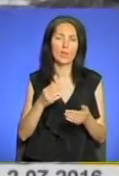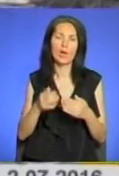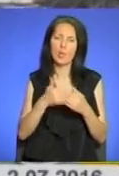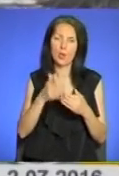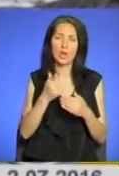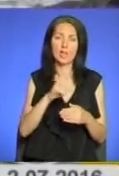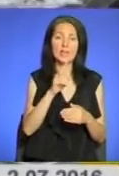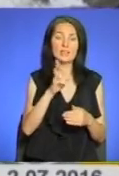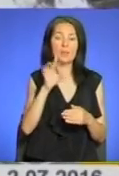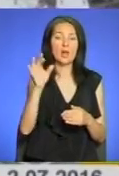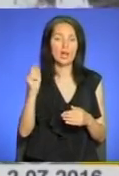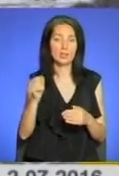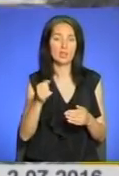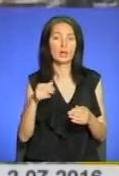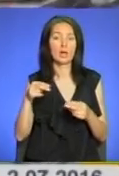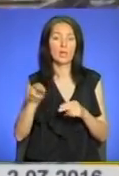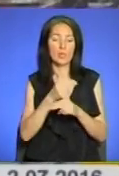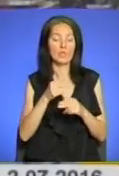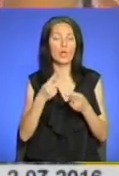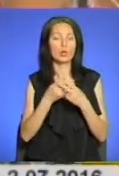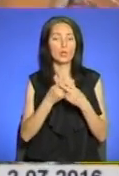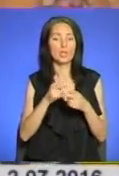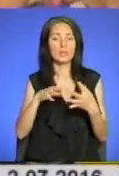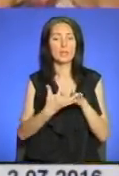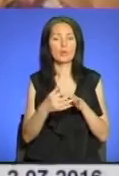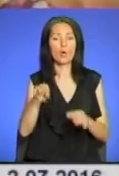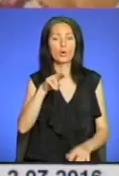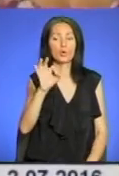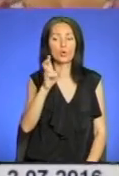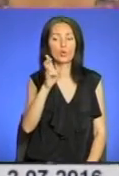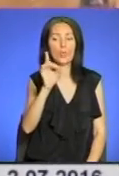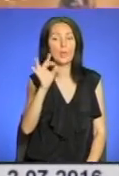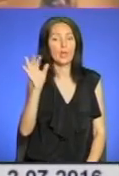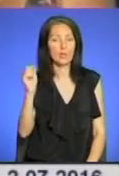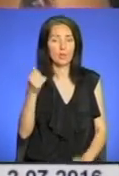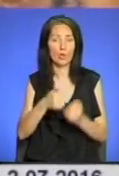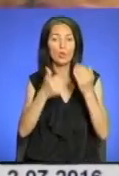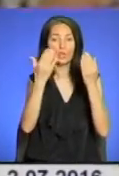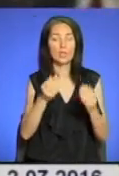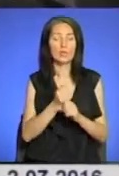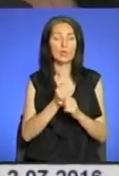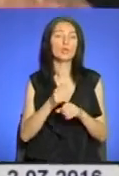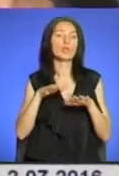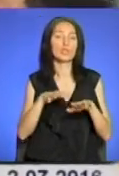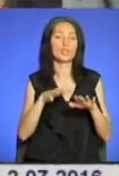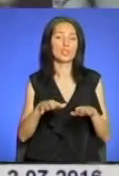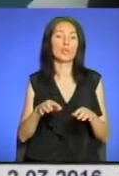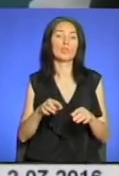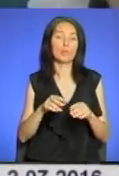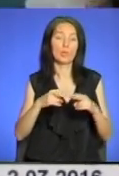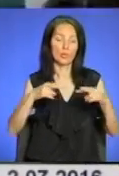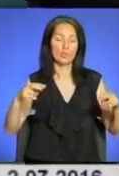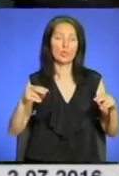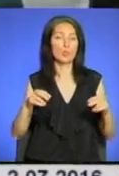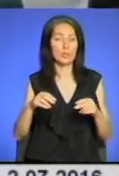колонії що у селі добривиди на Тернопільщині вони щодня працюють на виробництві зпошиття одягу постільної білизни виготовляють спецодяг для